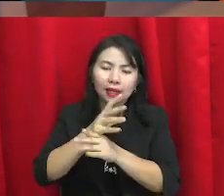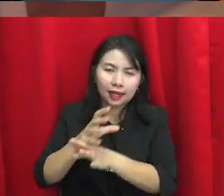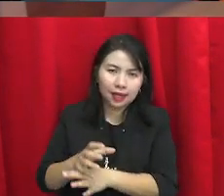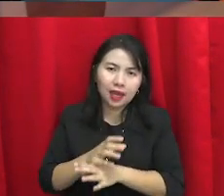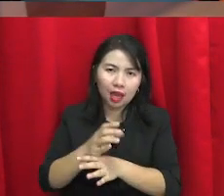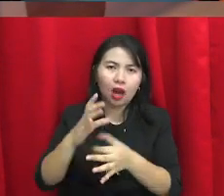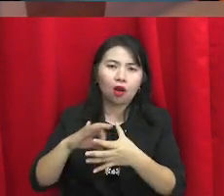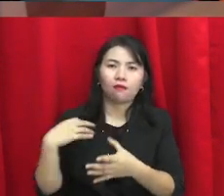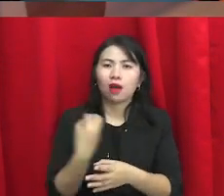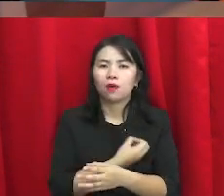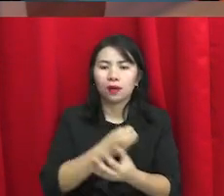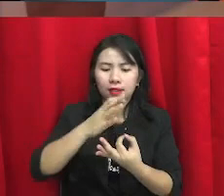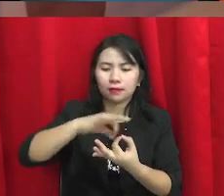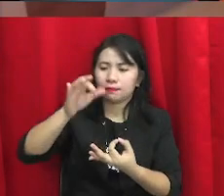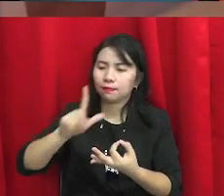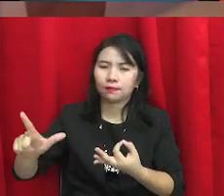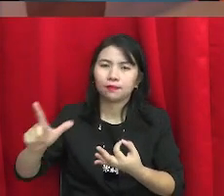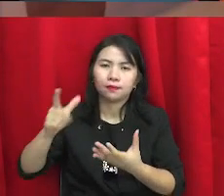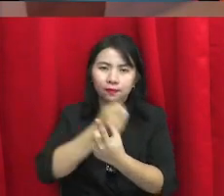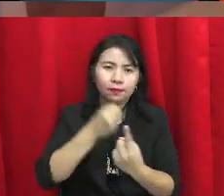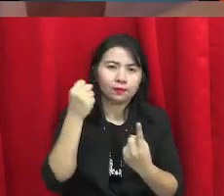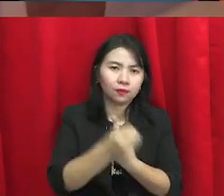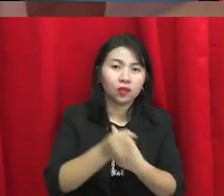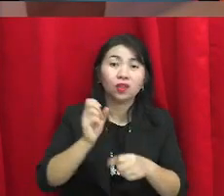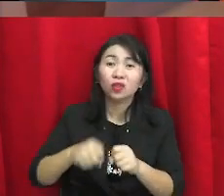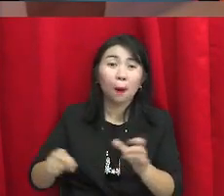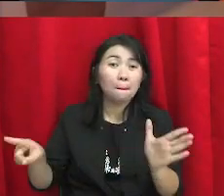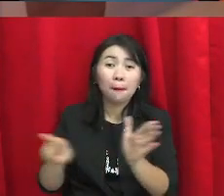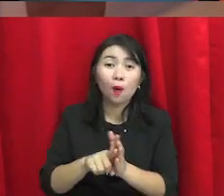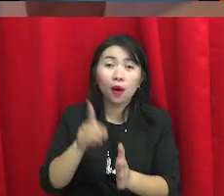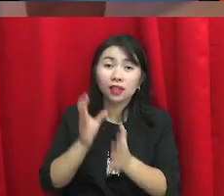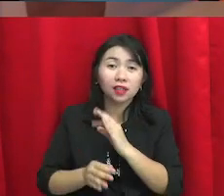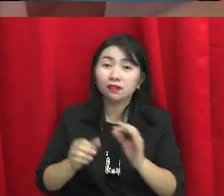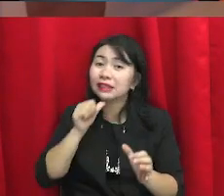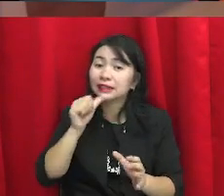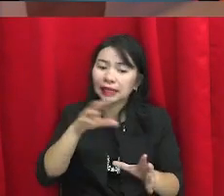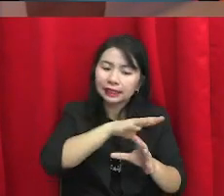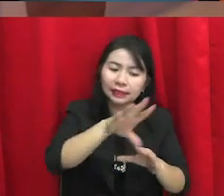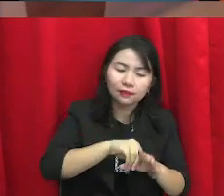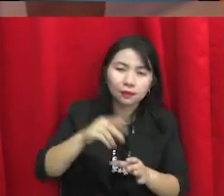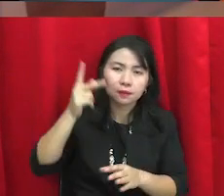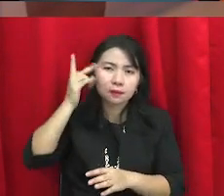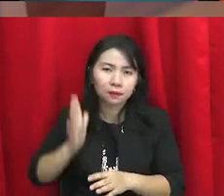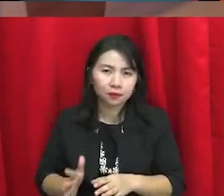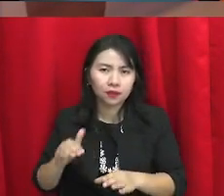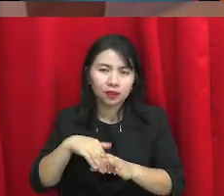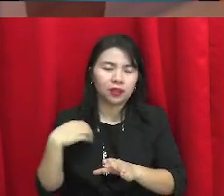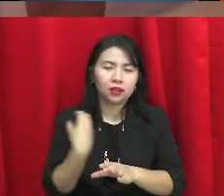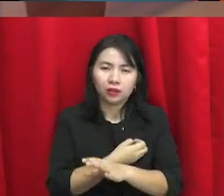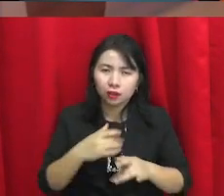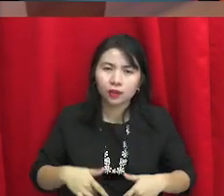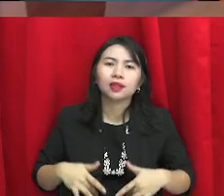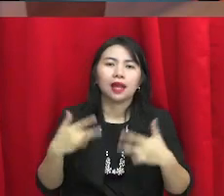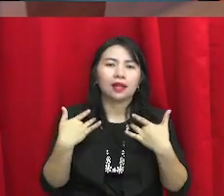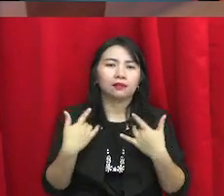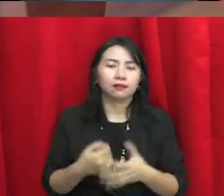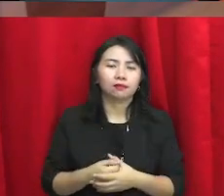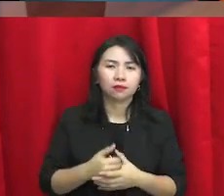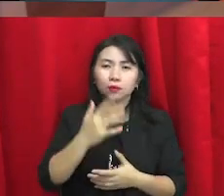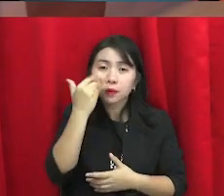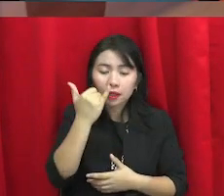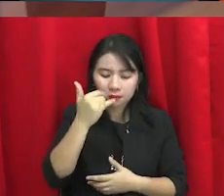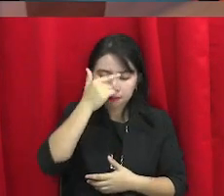natin. Kaya nga hindi pwedeng hindi kasama sa equation ng spiritual life natin, ang pastor.